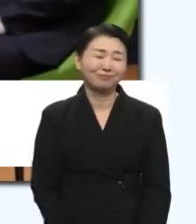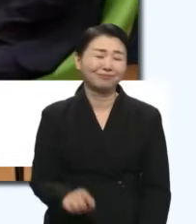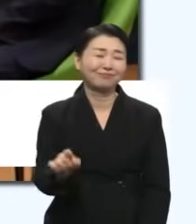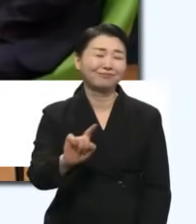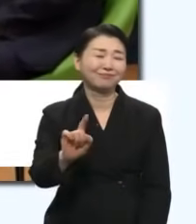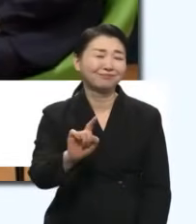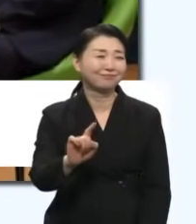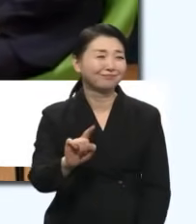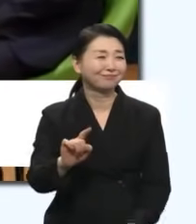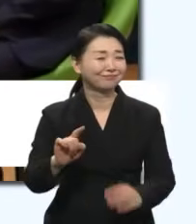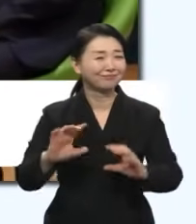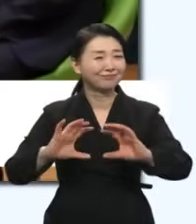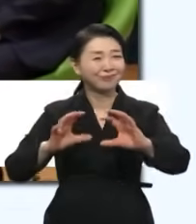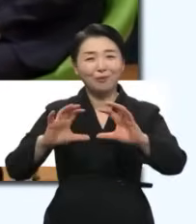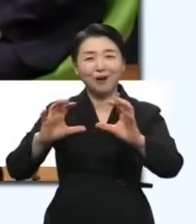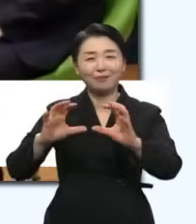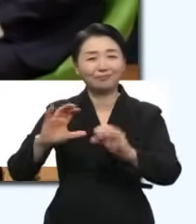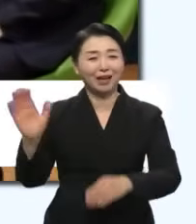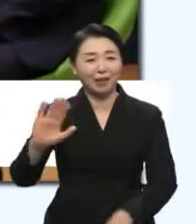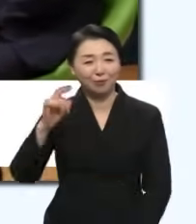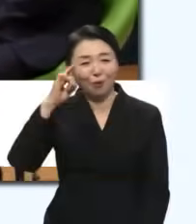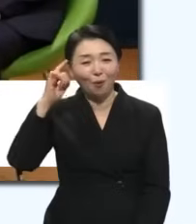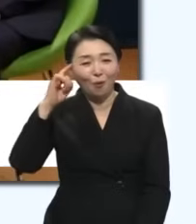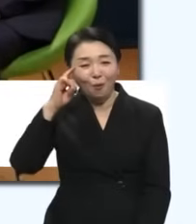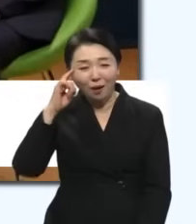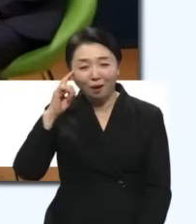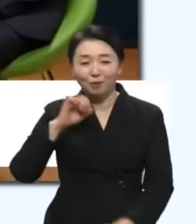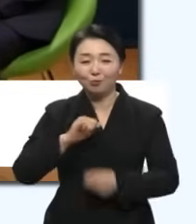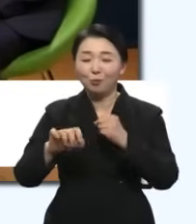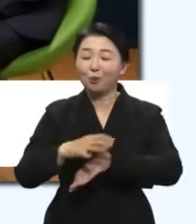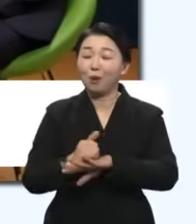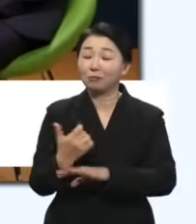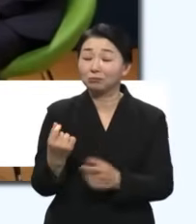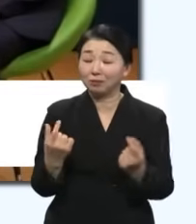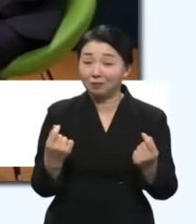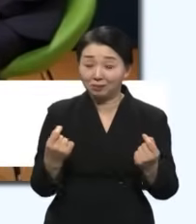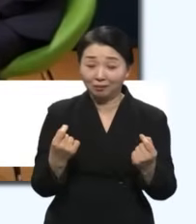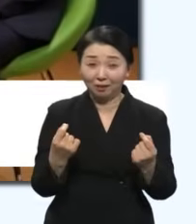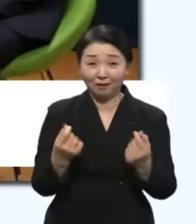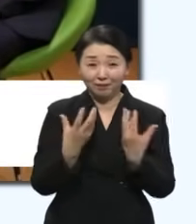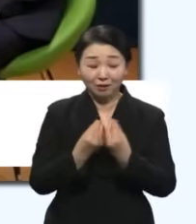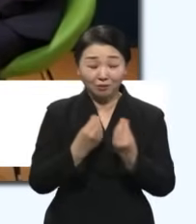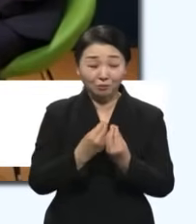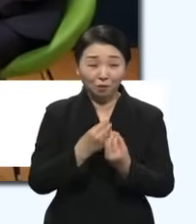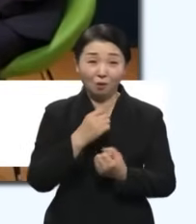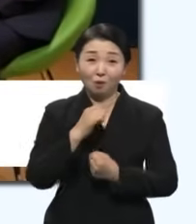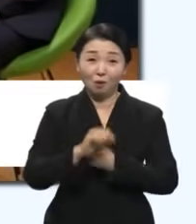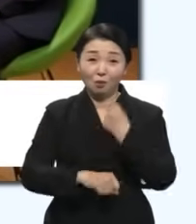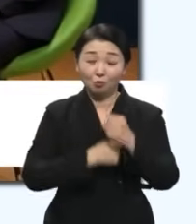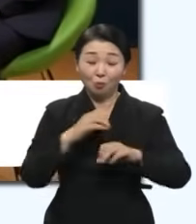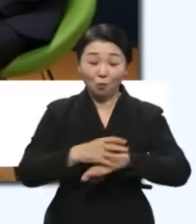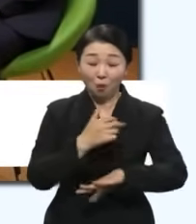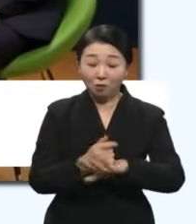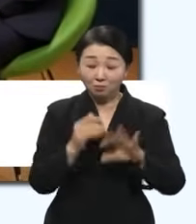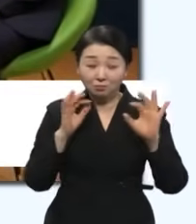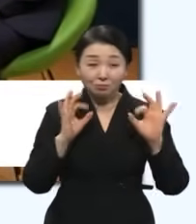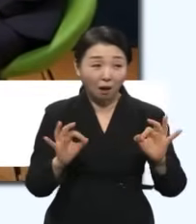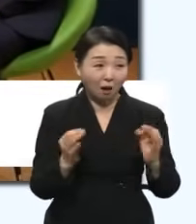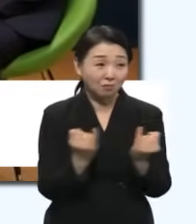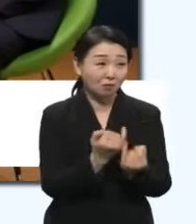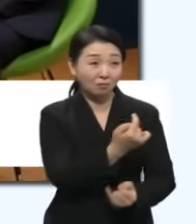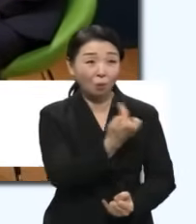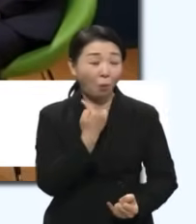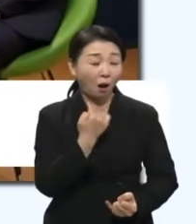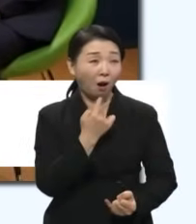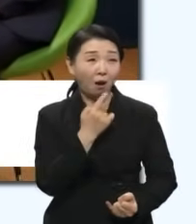아니야 공화국이라는 말은 그런 데다 붙이는게 아니죠 동물 농장에도 보면은 그렇게 암컷들이 나와서 설치고 이러는 거는 잘